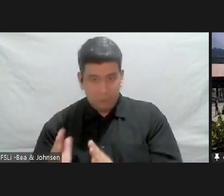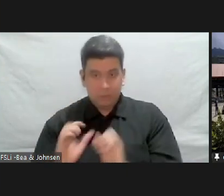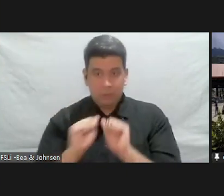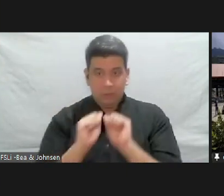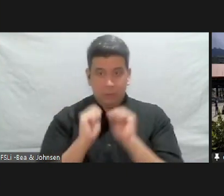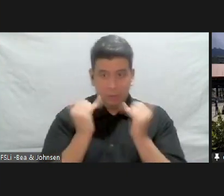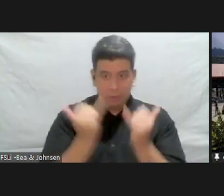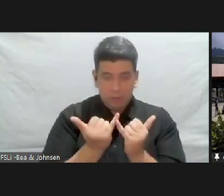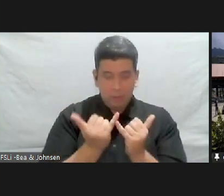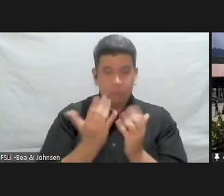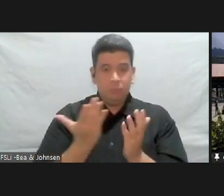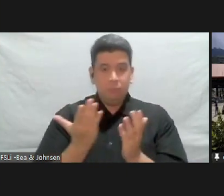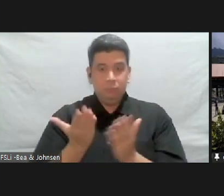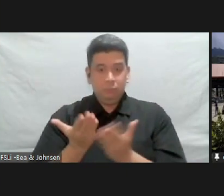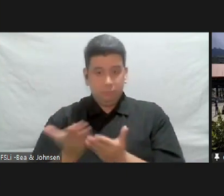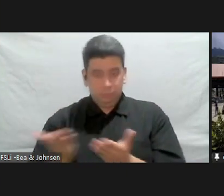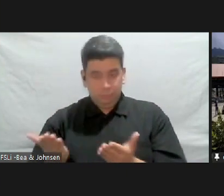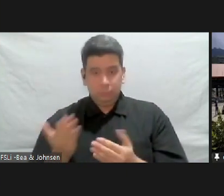pagtataguyod ng